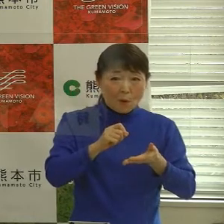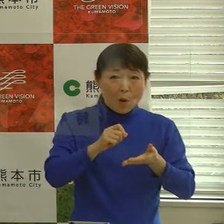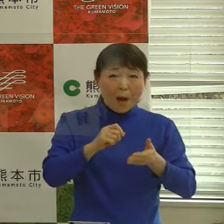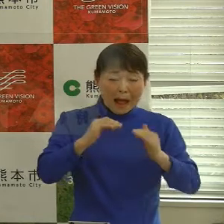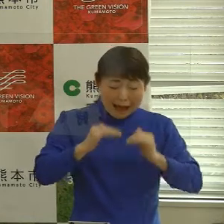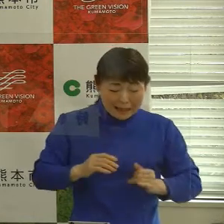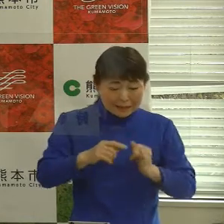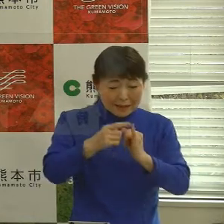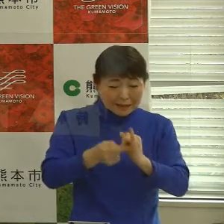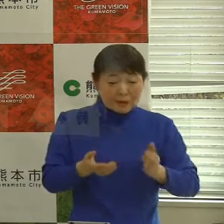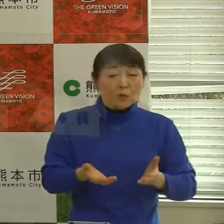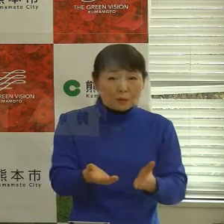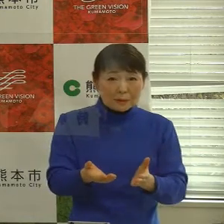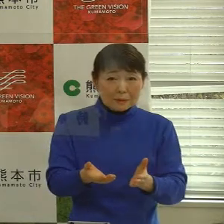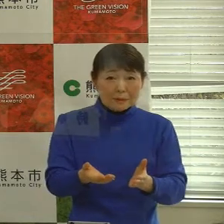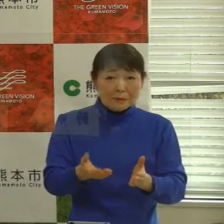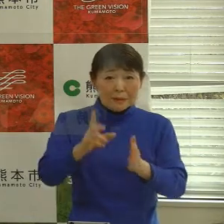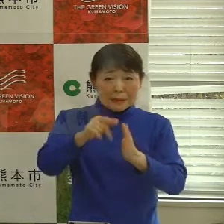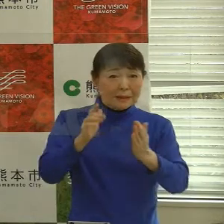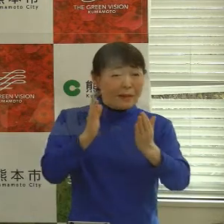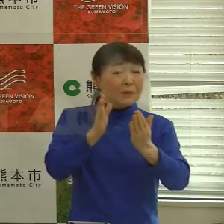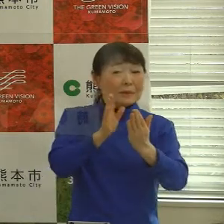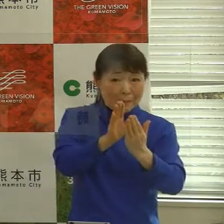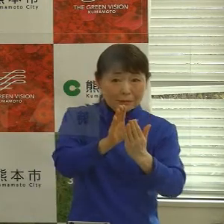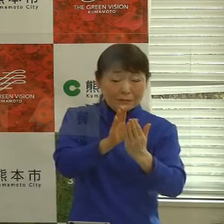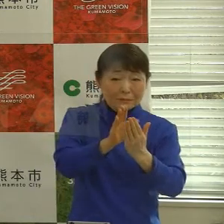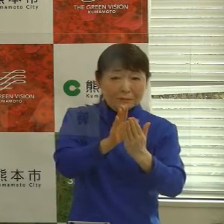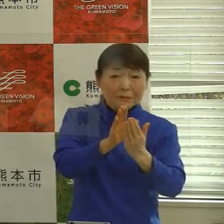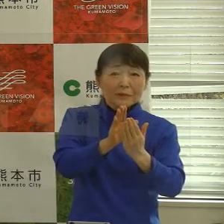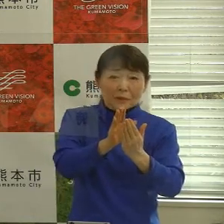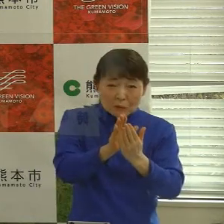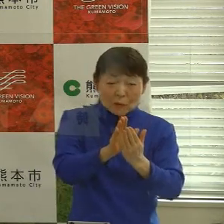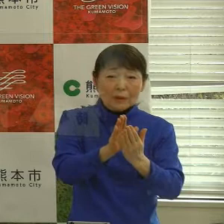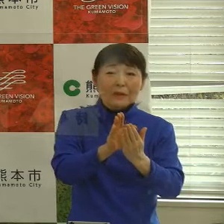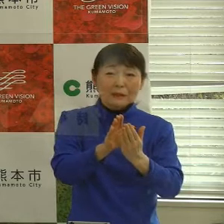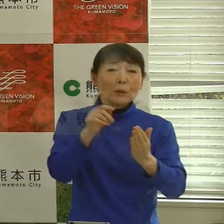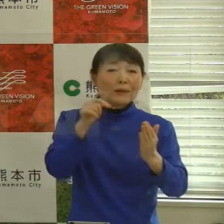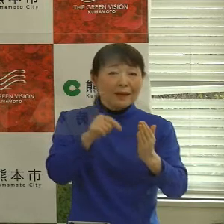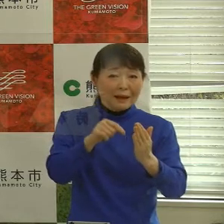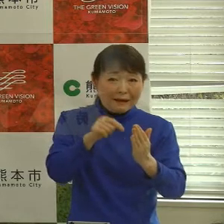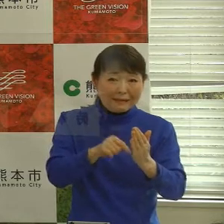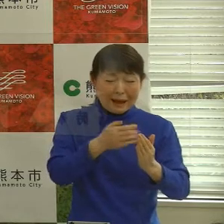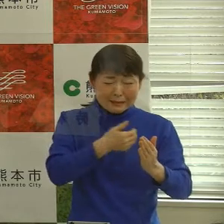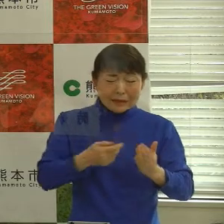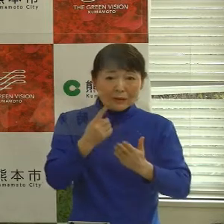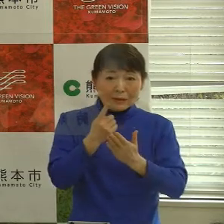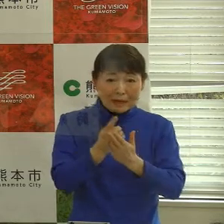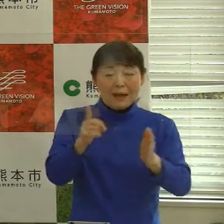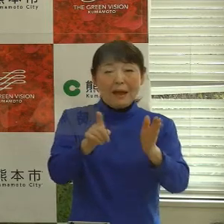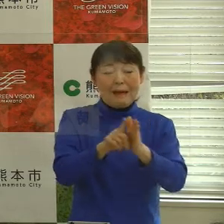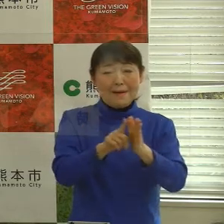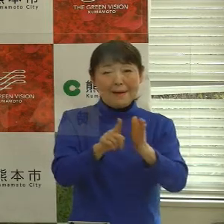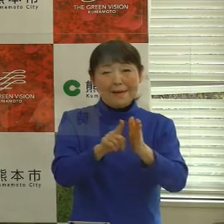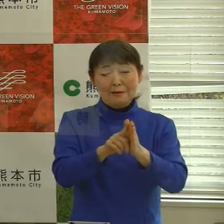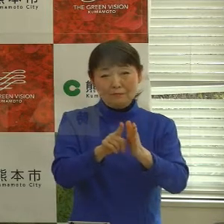ね、時間はもう迫ってきますから、そういう緊迫性の中でですね、できるだけ早